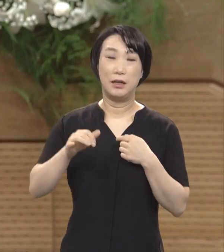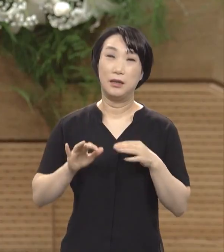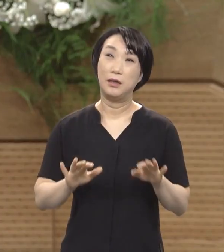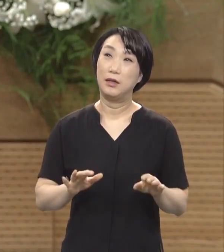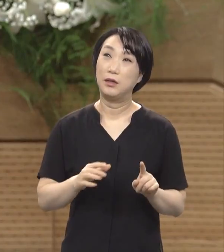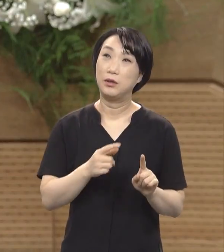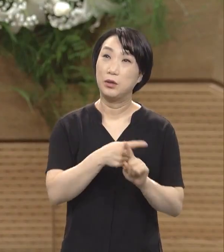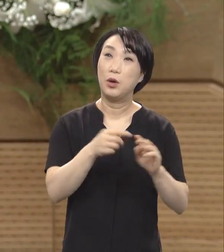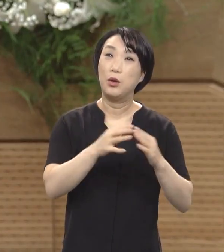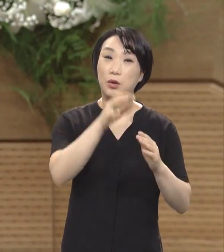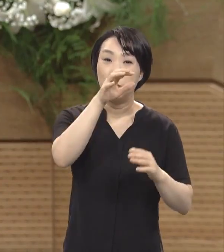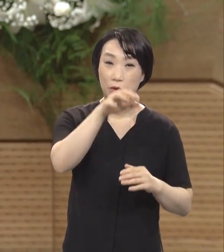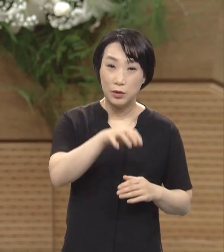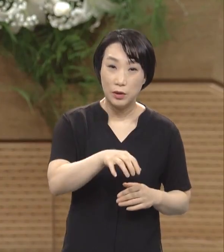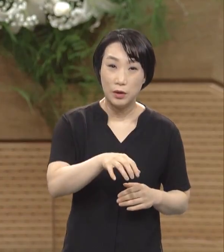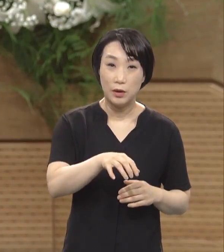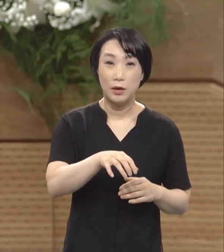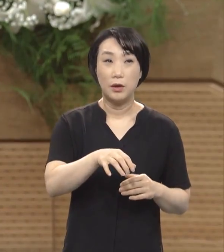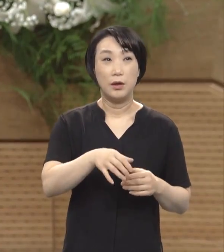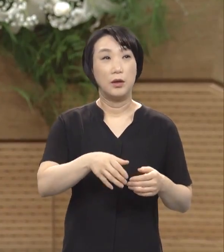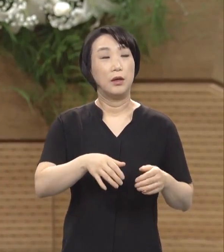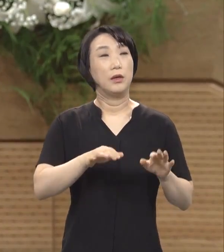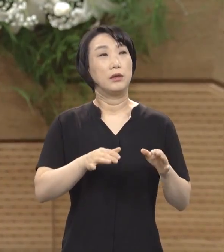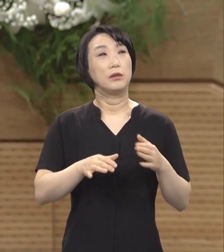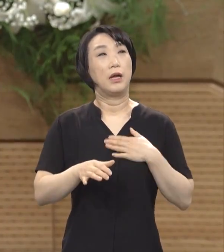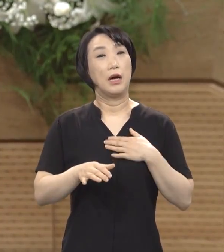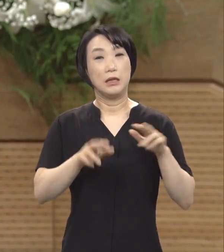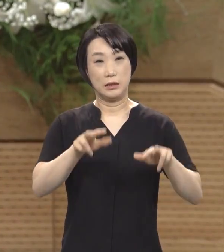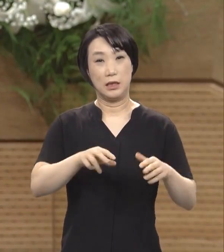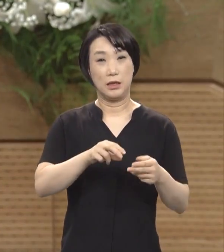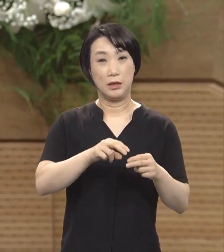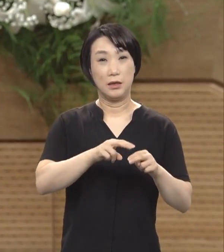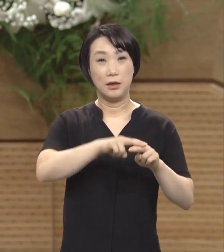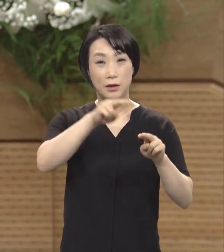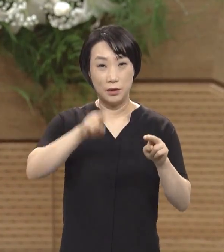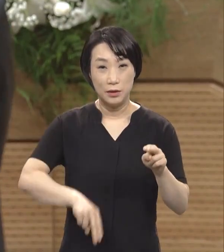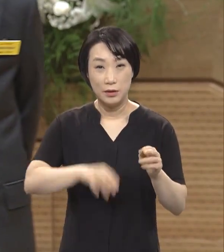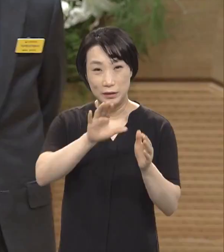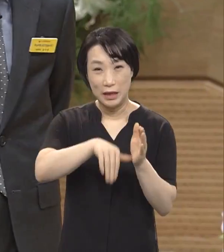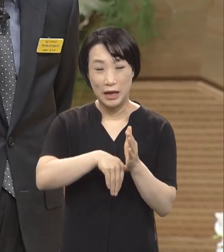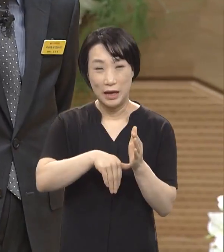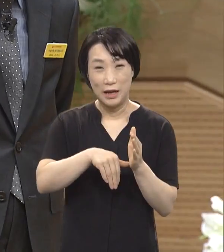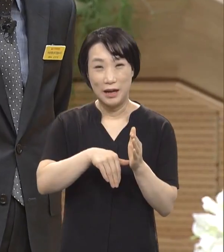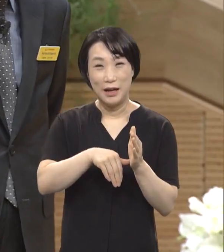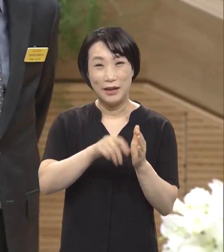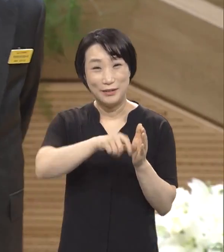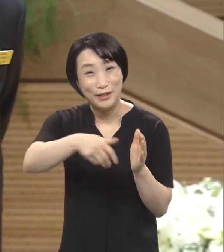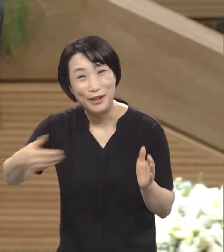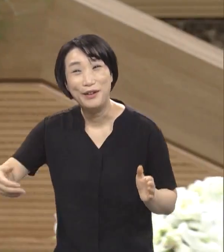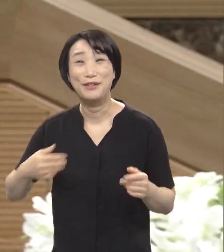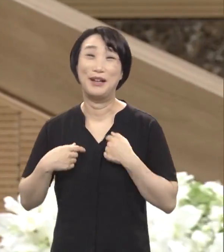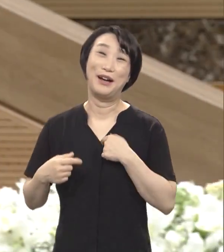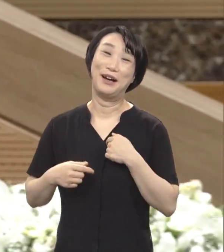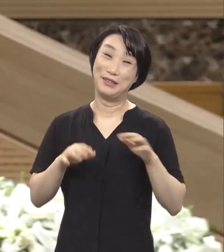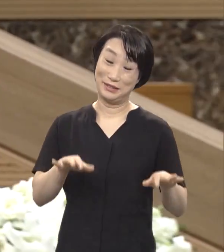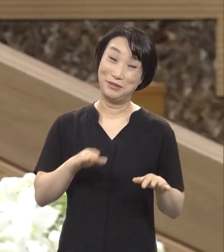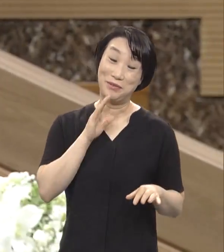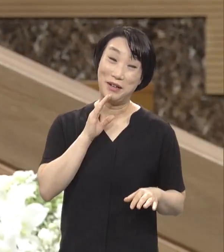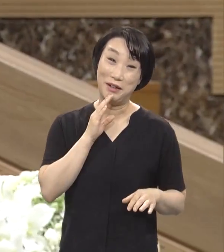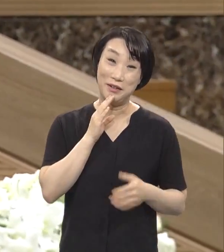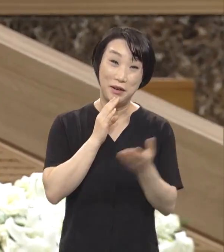교회를 벌써 그만둬야 할 시기가 수년이 지났어요. 이